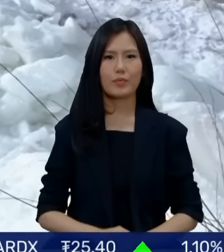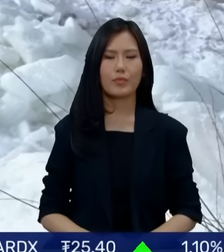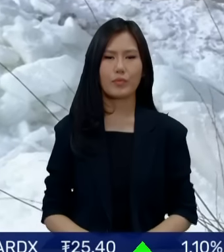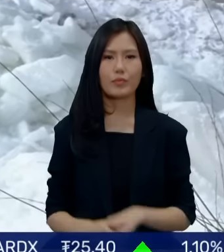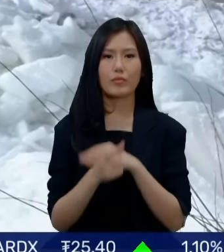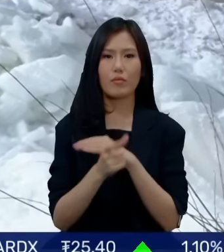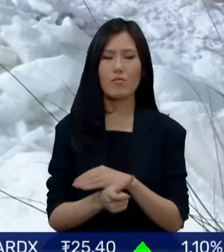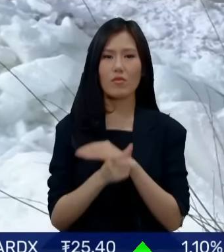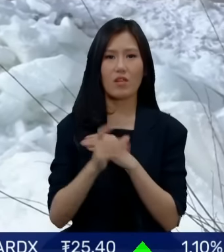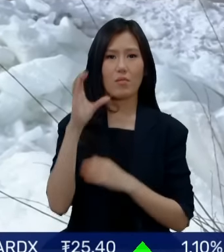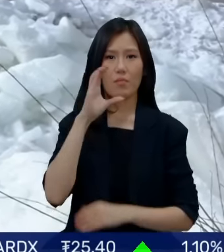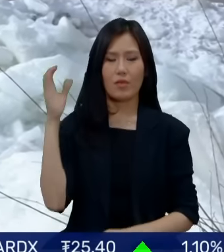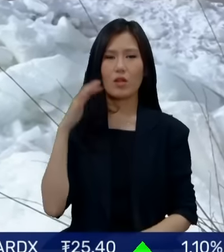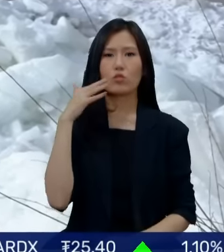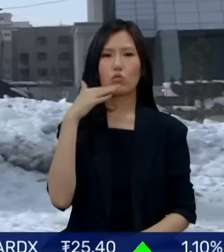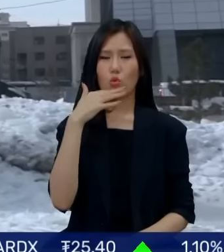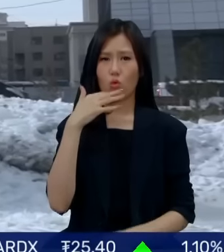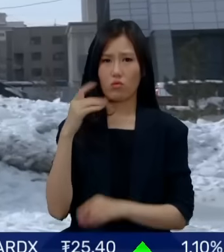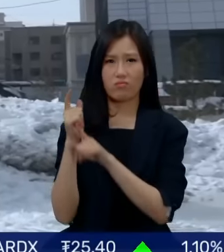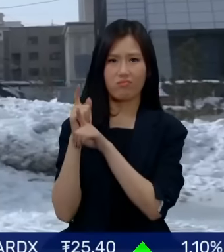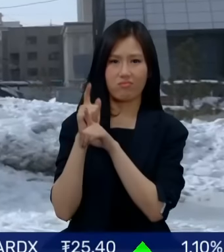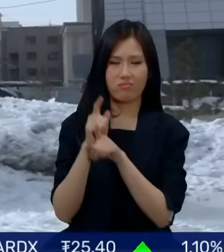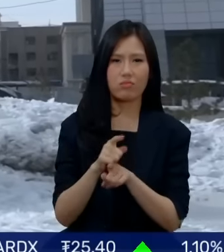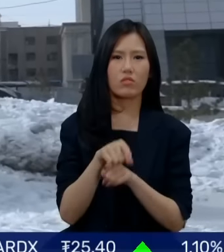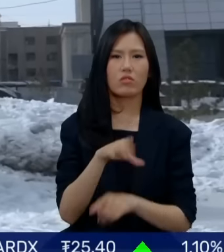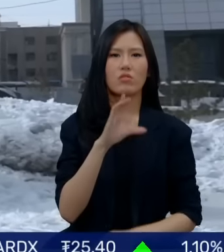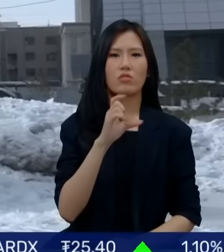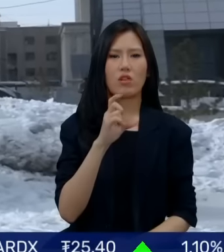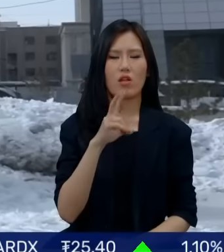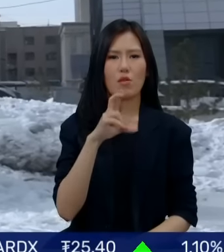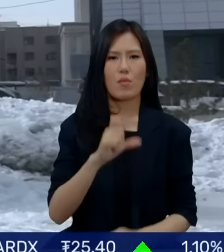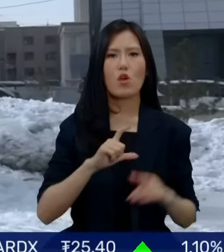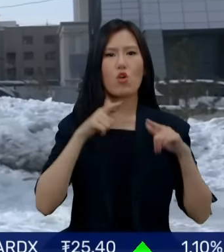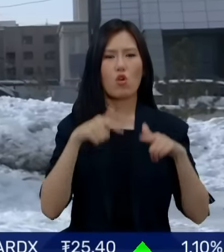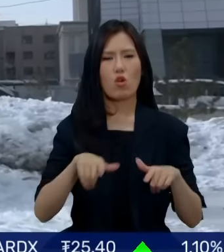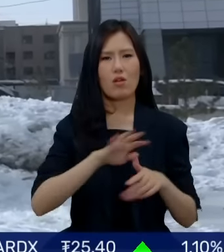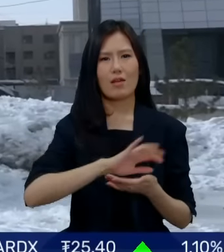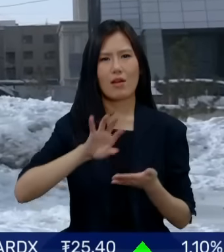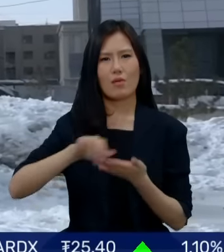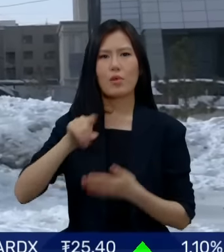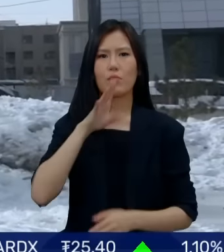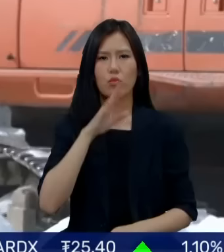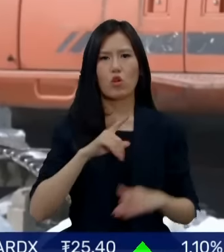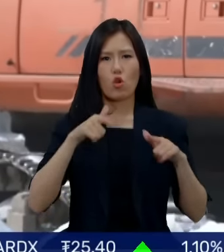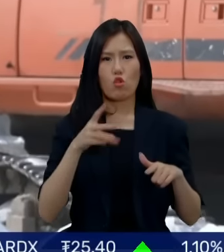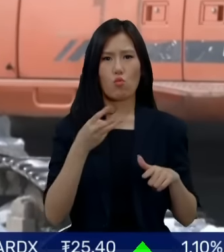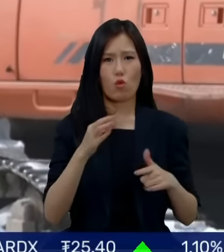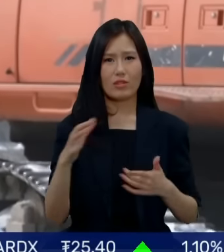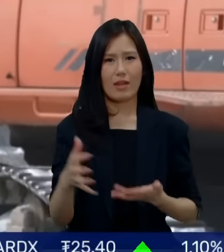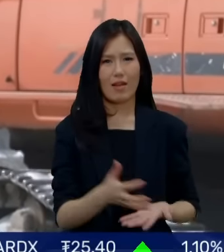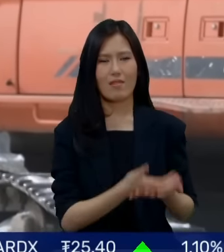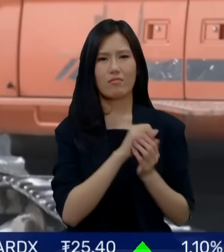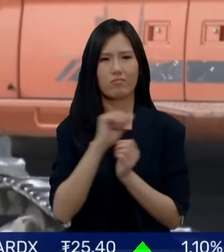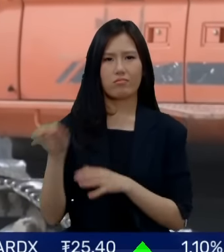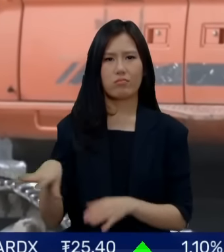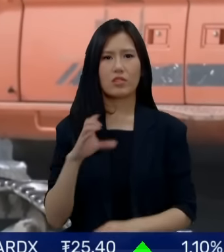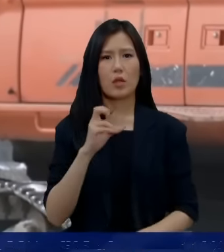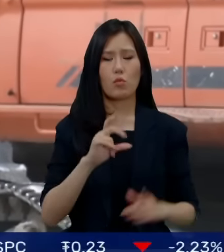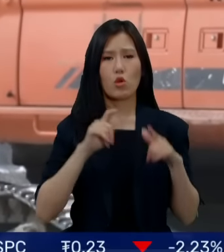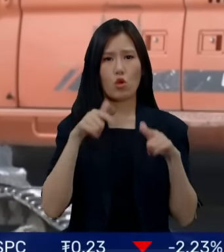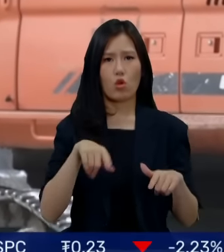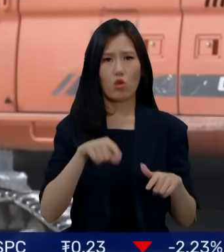Мэргэжлийн байгууллагуудын санал зөвлөмжийг үндэслэн Сэлбголын сав газрыг чөлөөлөхөөр төлөөлөж, нэн тэргүнд голын мөсийг зөөж эхлэх байна. Сэлбголд үүсэн энэ их